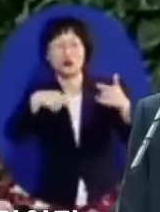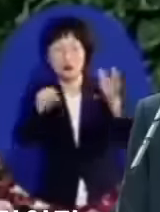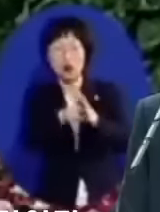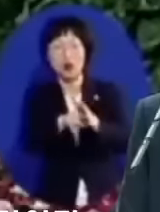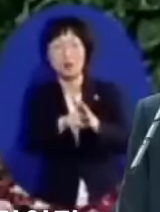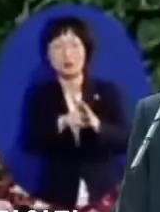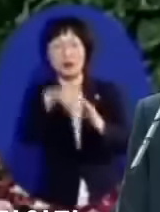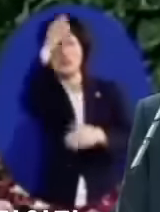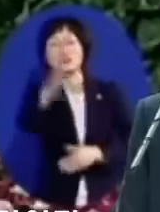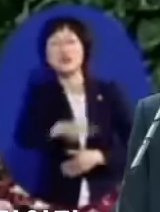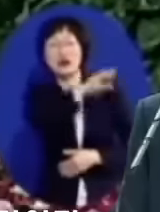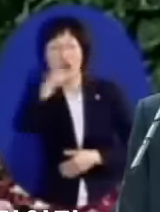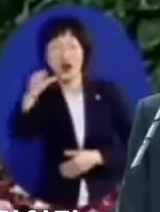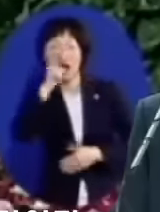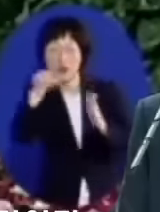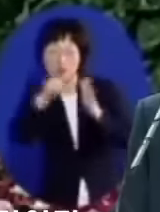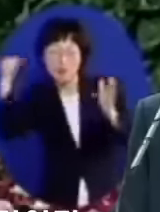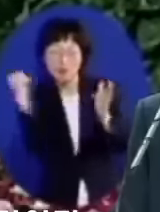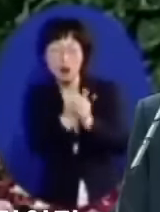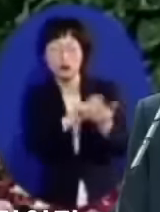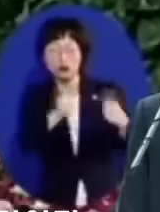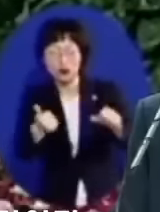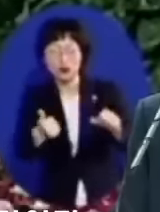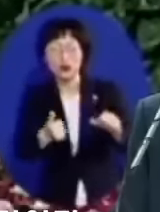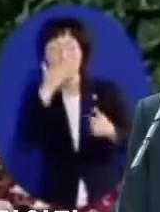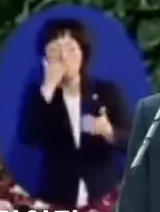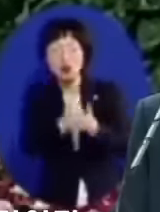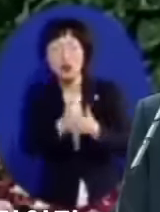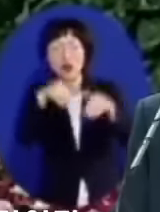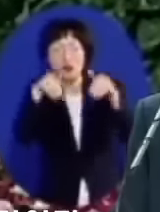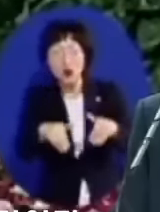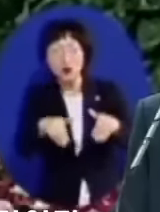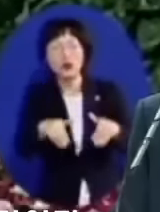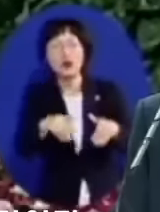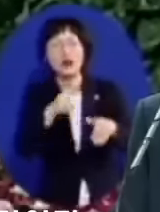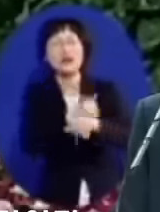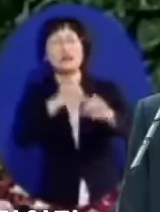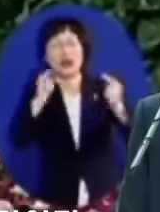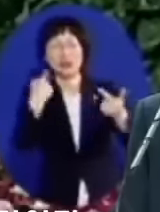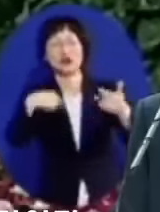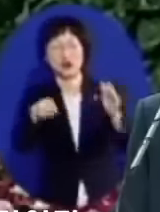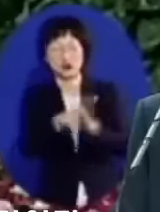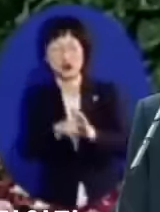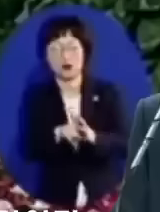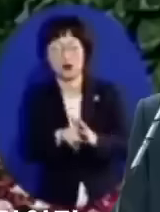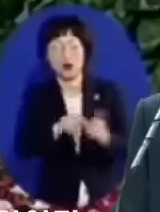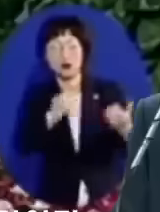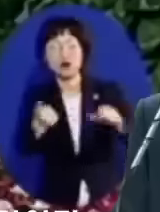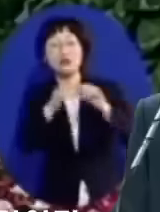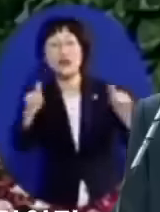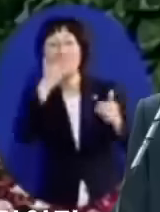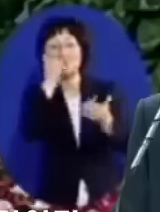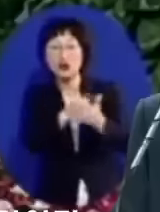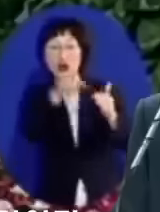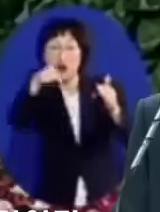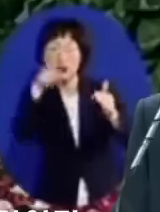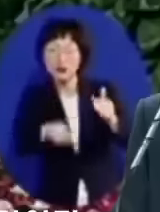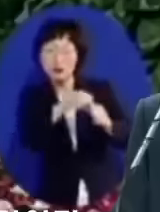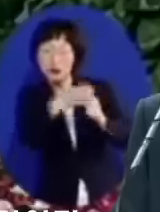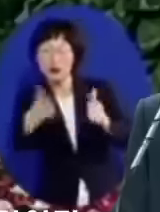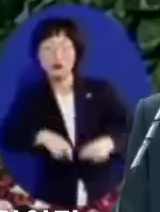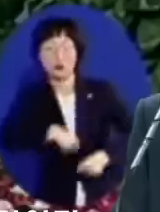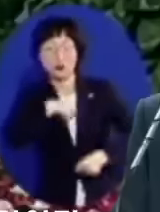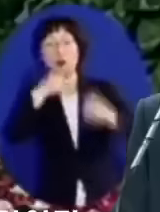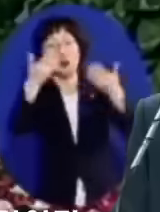박힌 것은 죄의 몸이 죽어 다시는 우리가 죄에게 종노릇 하지 아니하리하미니 이는 죽은 자가 죄에서 벗어나 의롭다 하심을